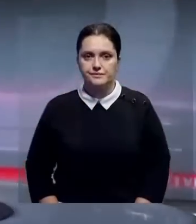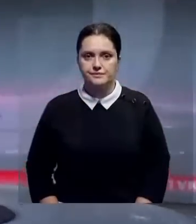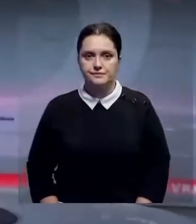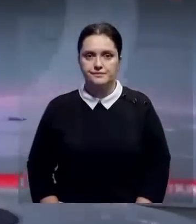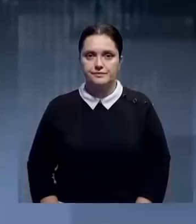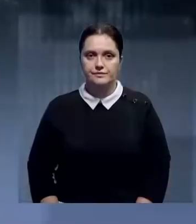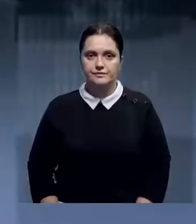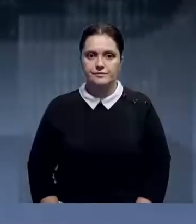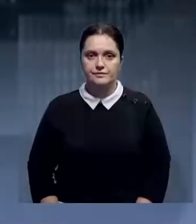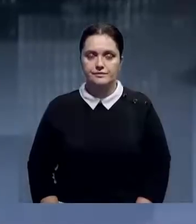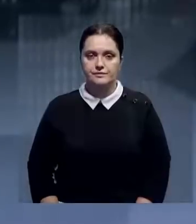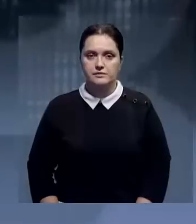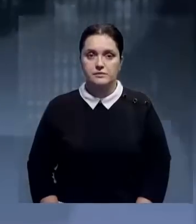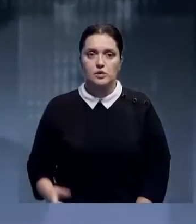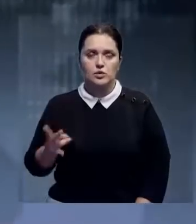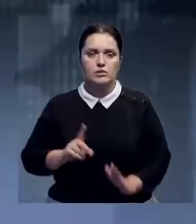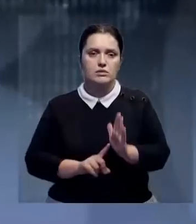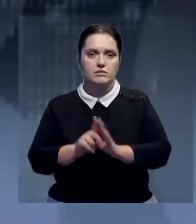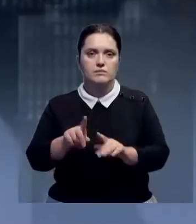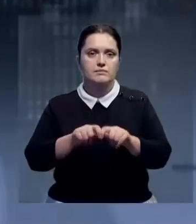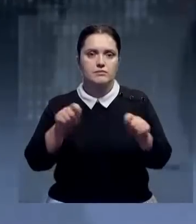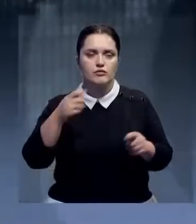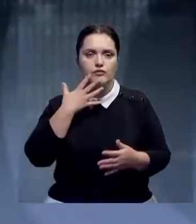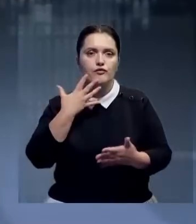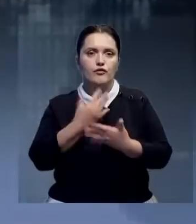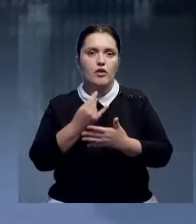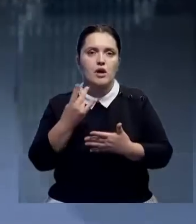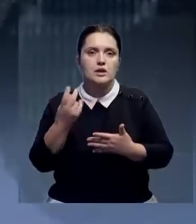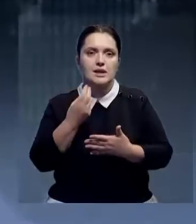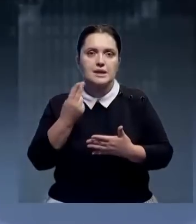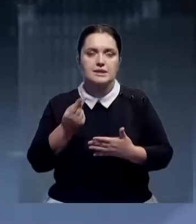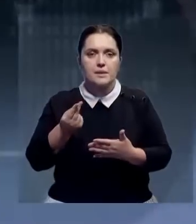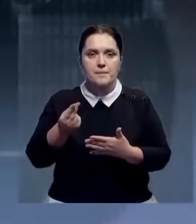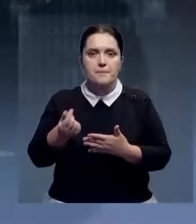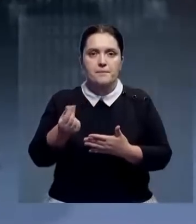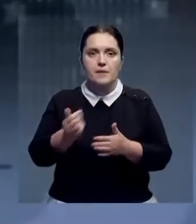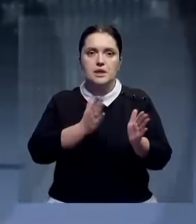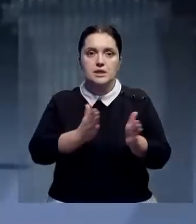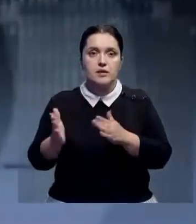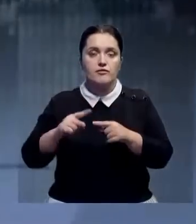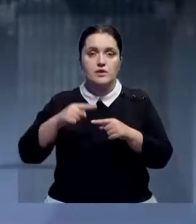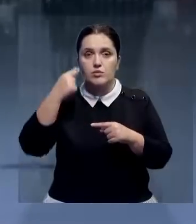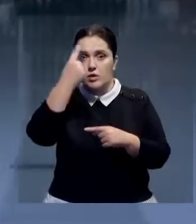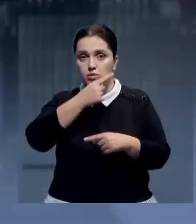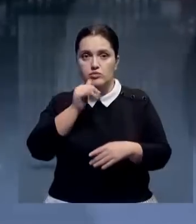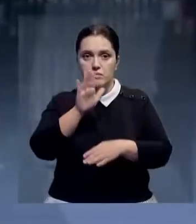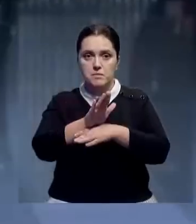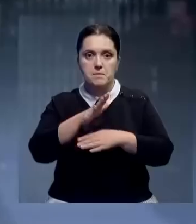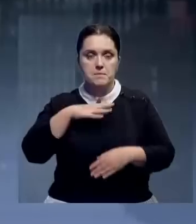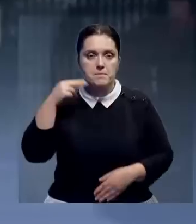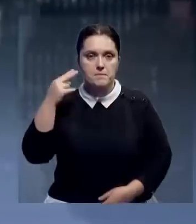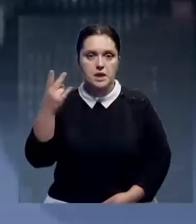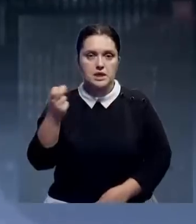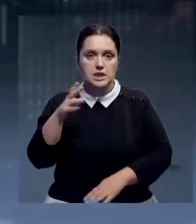Андреевна. Полноценно запустить национальную платежную систему уже в следующем году поручил сегодня президент Национальному